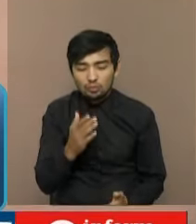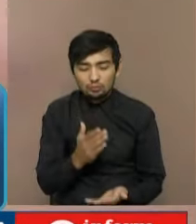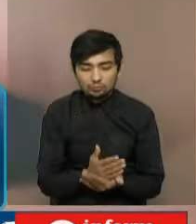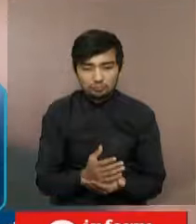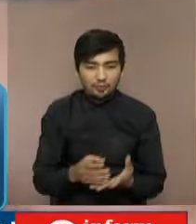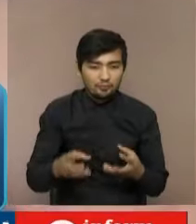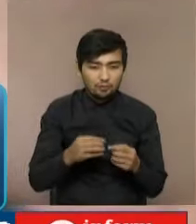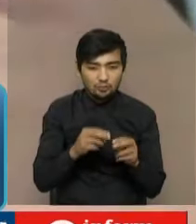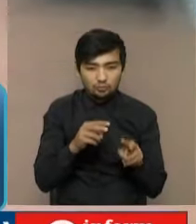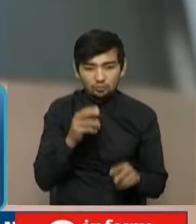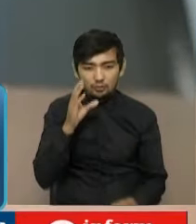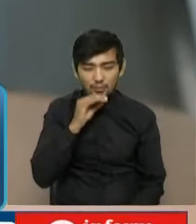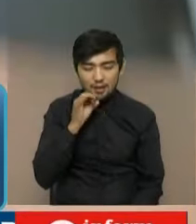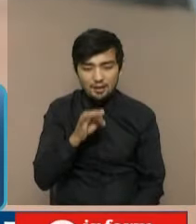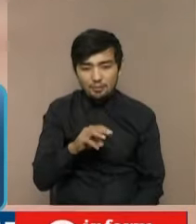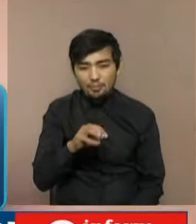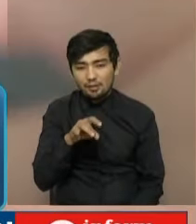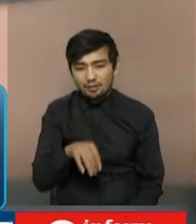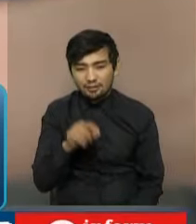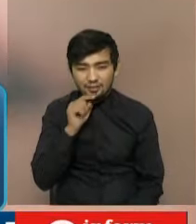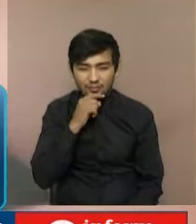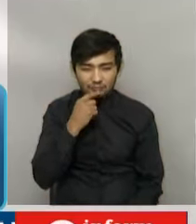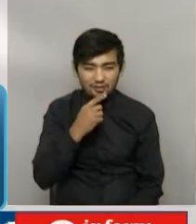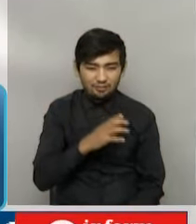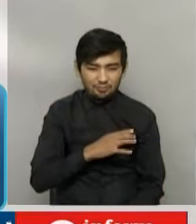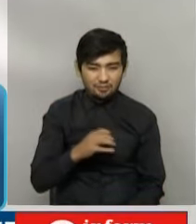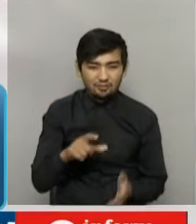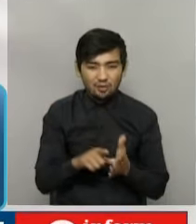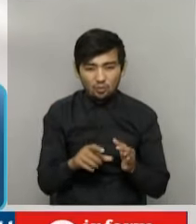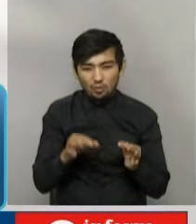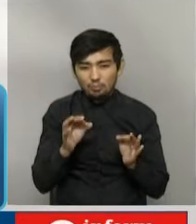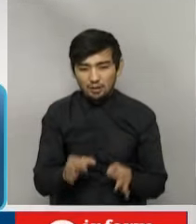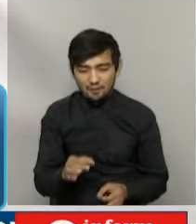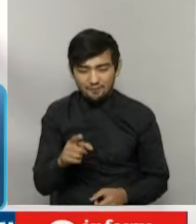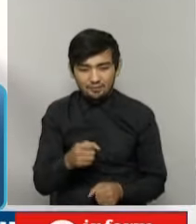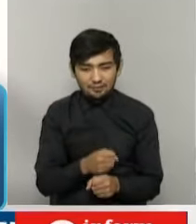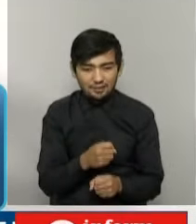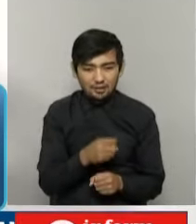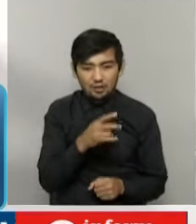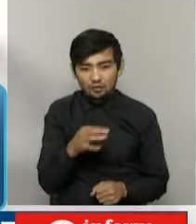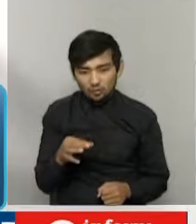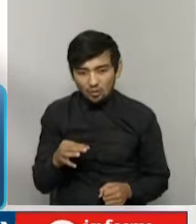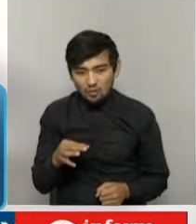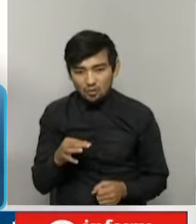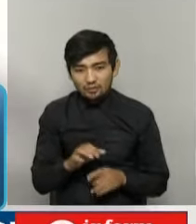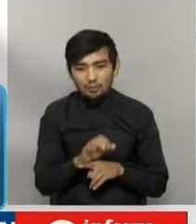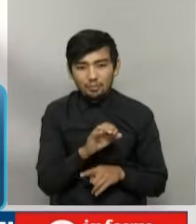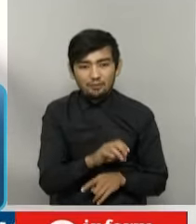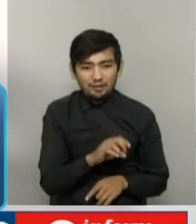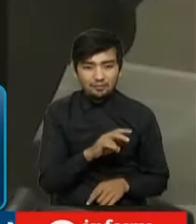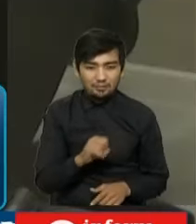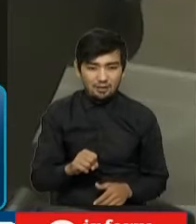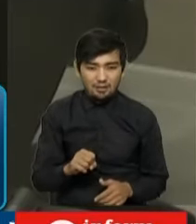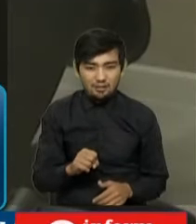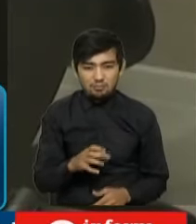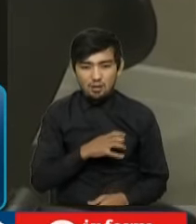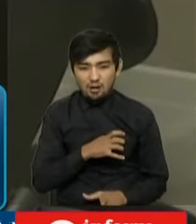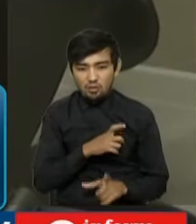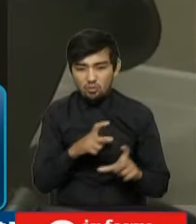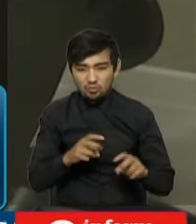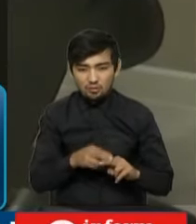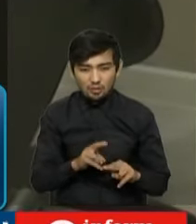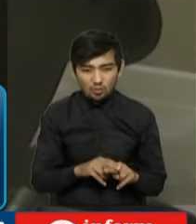Марат Абдурахманов считает дифференцированные ставки налогообложения правильной мерой, но при этом отмечает, что направлено это в основном на олигархов,